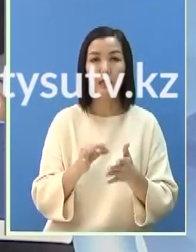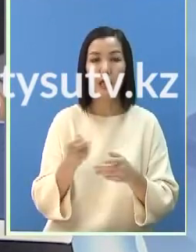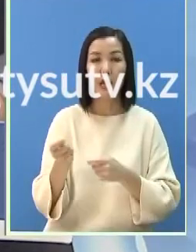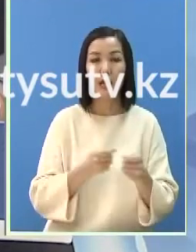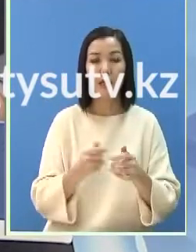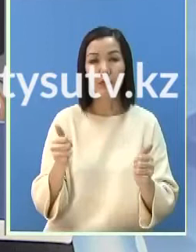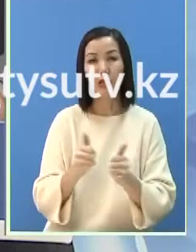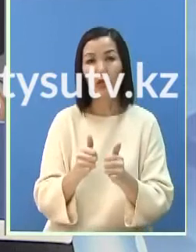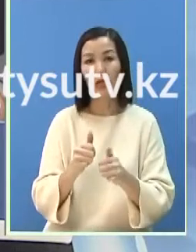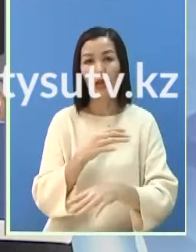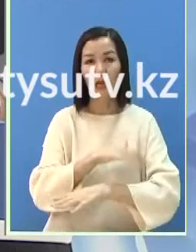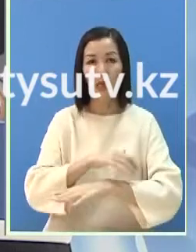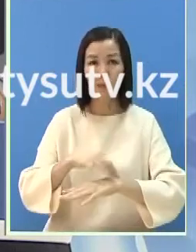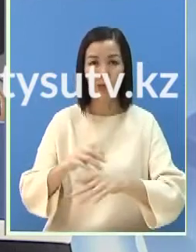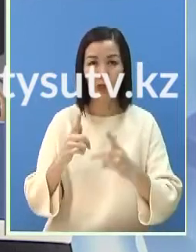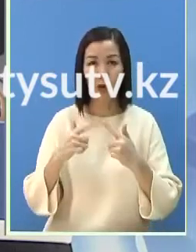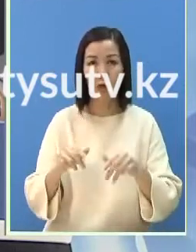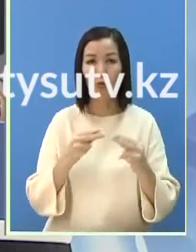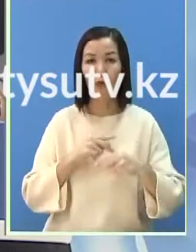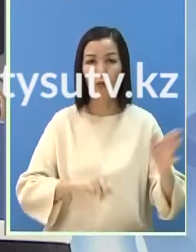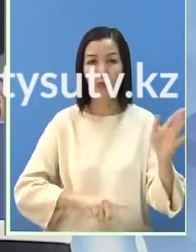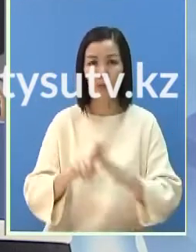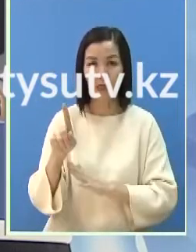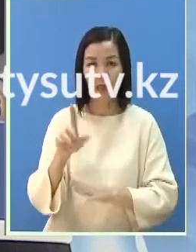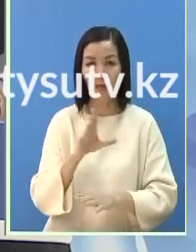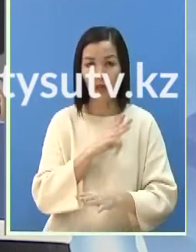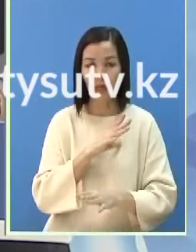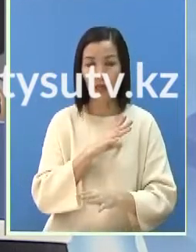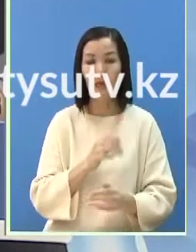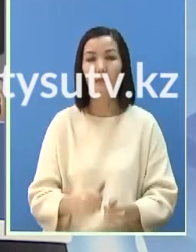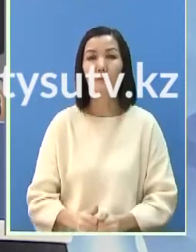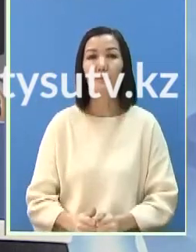жанынан комиссия құрылып, өзінің жұмысын бастап кетті деп айтсақ болады.